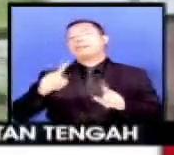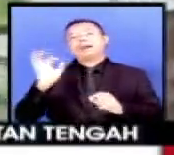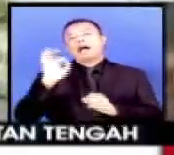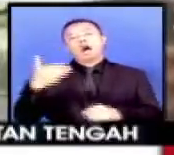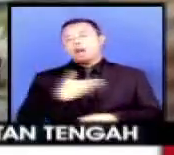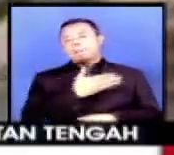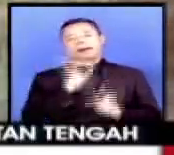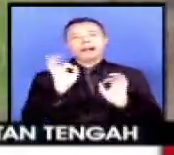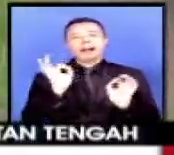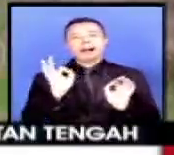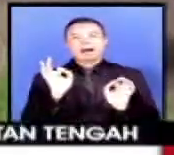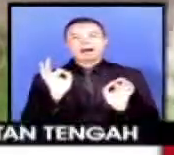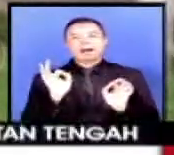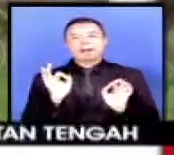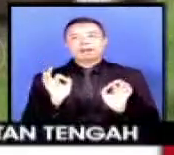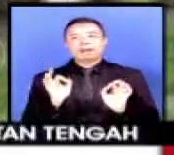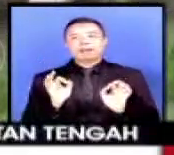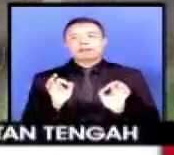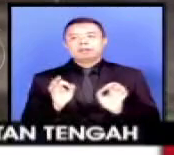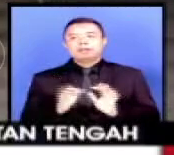yang jadi korban atas insiden tersebut.